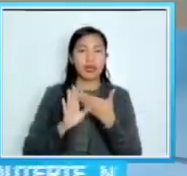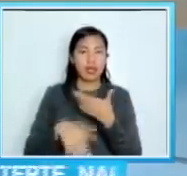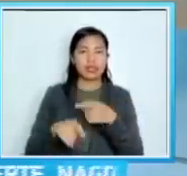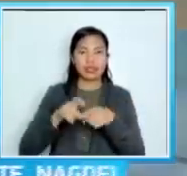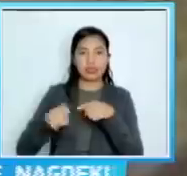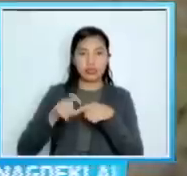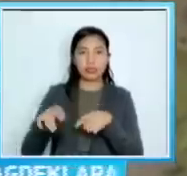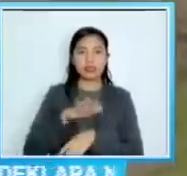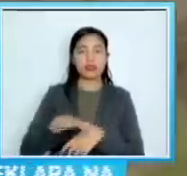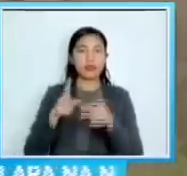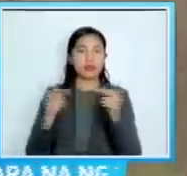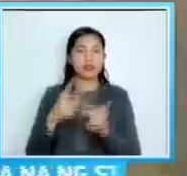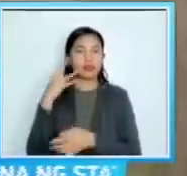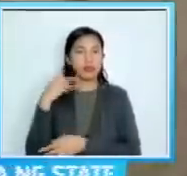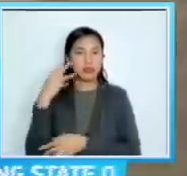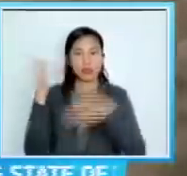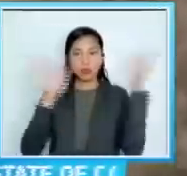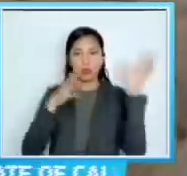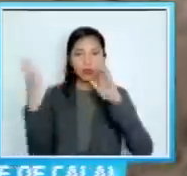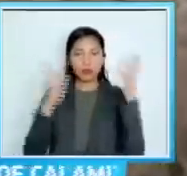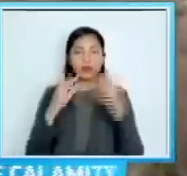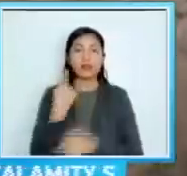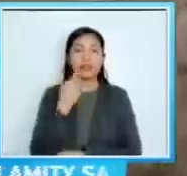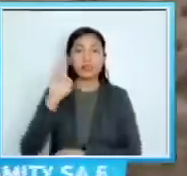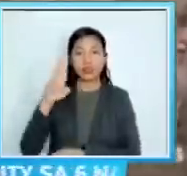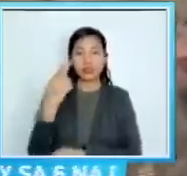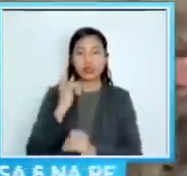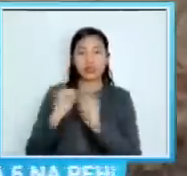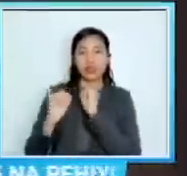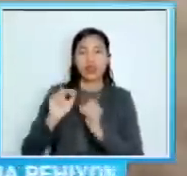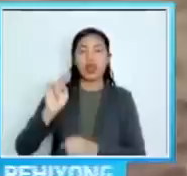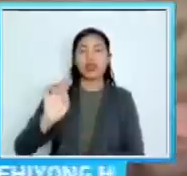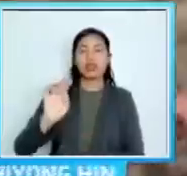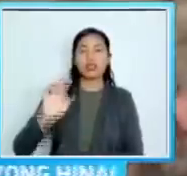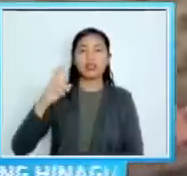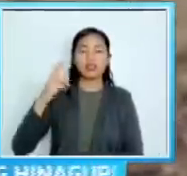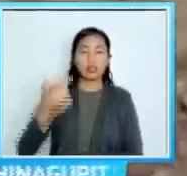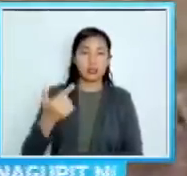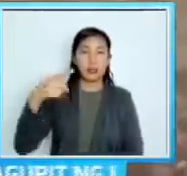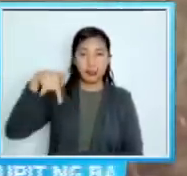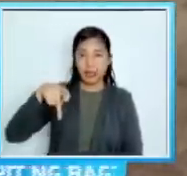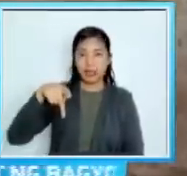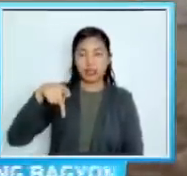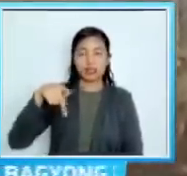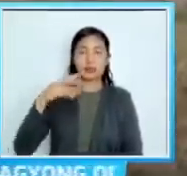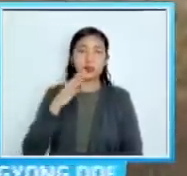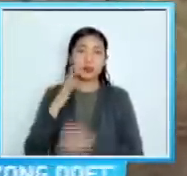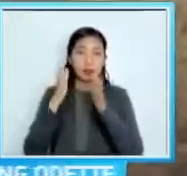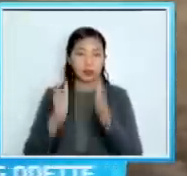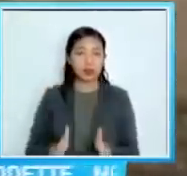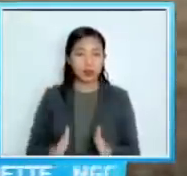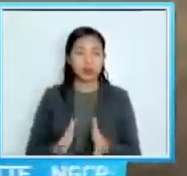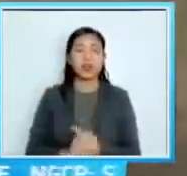Odette. Sa panayam ng unang balita kay National Grid Corporation of the Philippines o NGCP spokesperson attorney